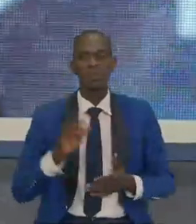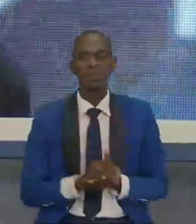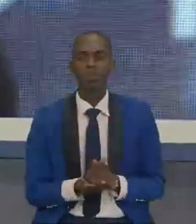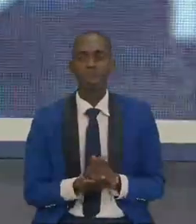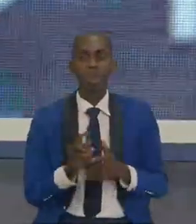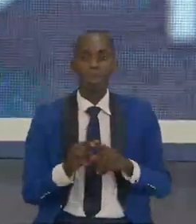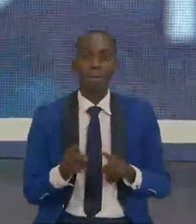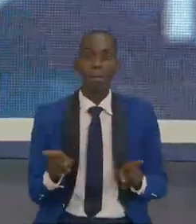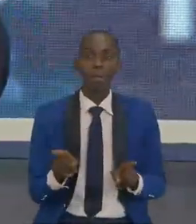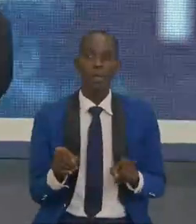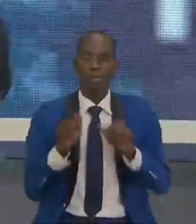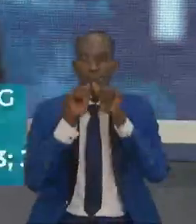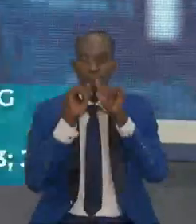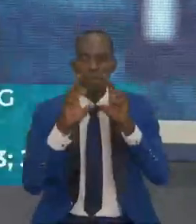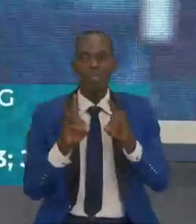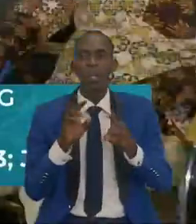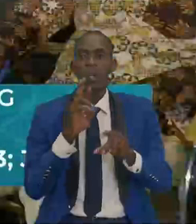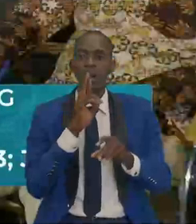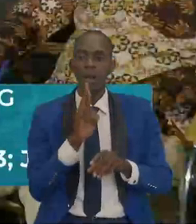Voyons Matthieu 13, verset 16.